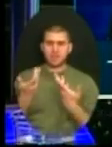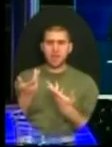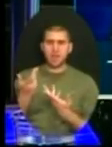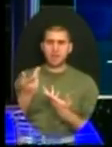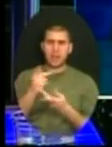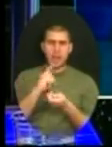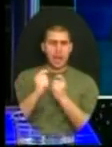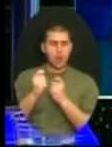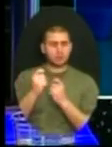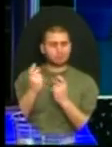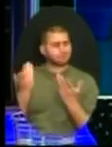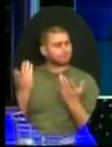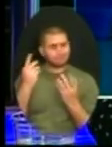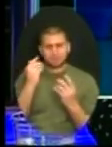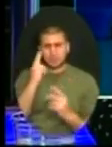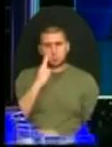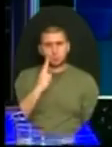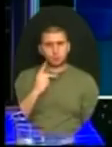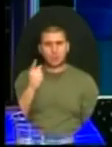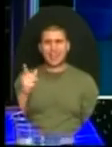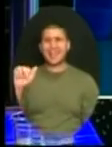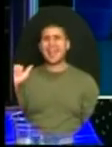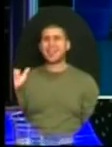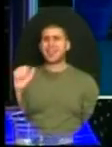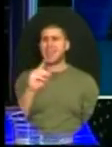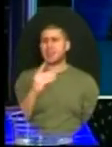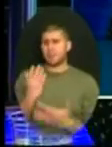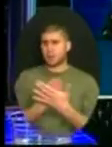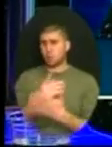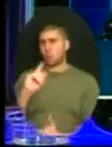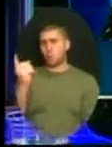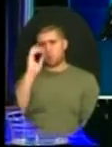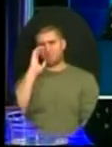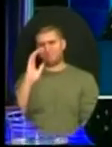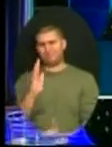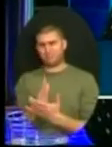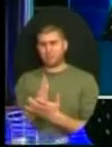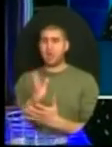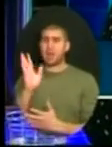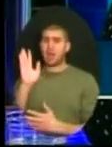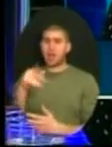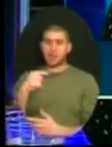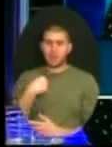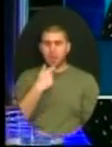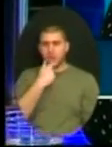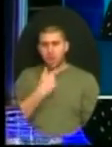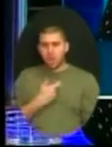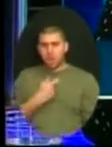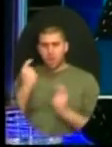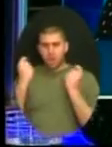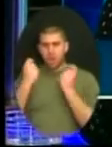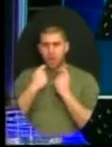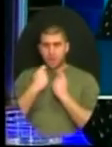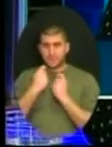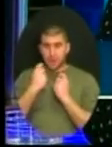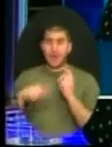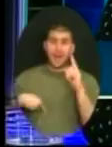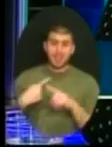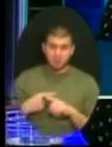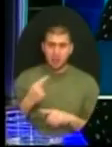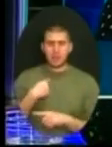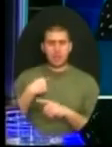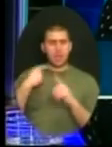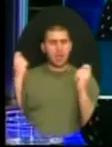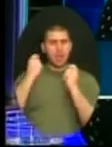רעיון שערורייתי בעיניי לאילנה דיין, שכמובן כולנו צפינו בו, הלסת שלי נשמטה מרוב תדהמה, ועד עכשיו אני